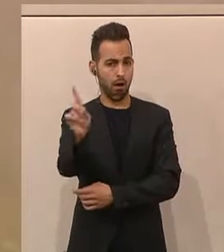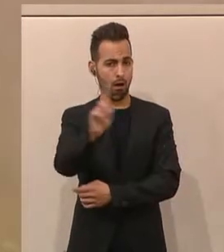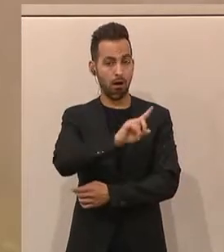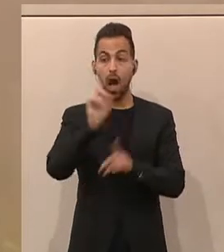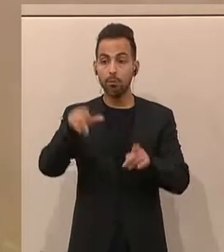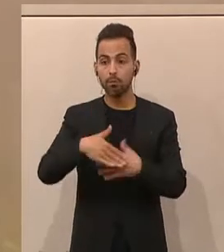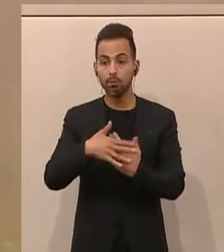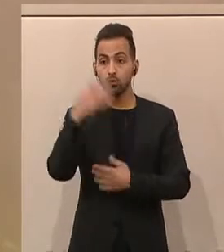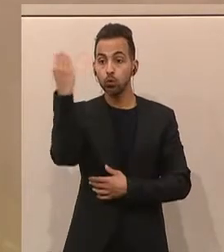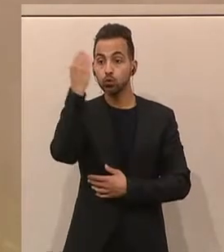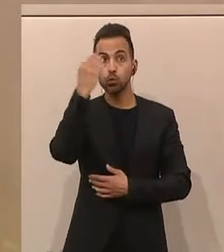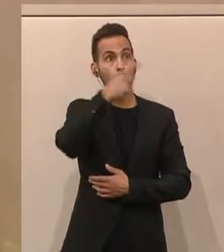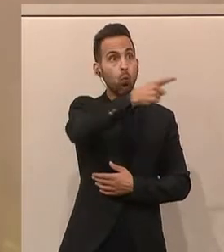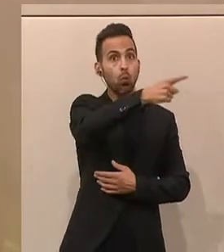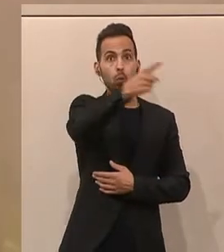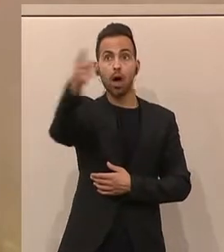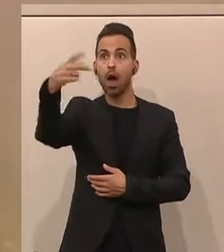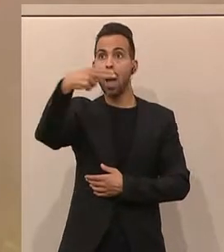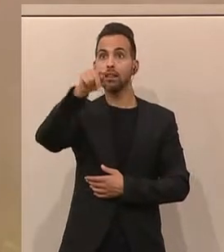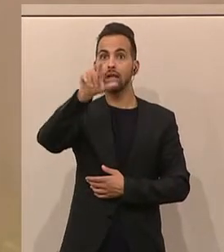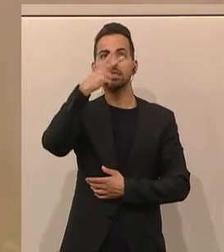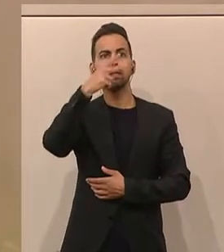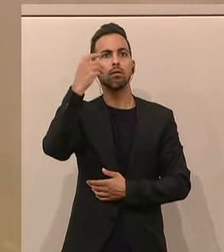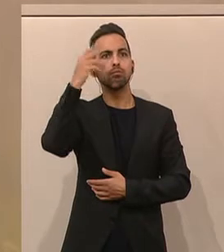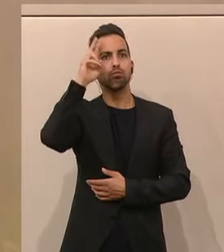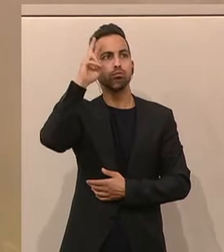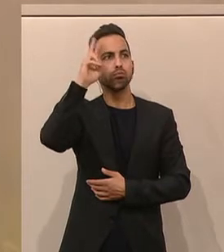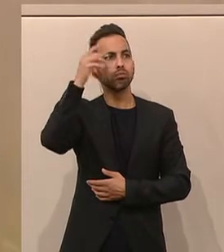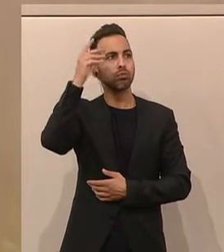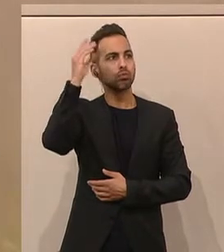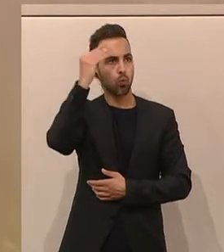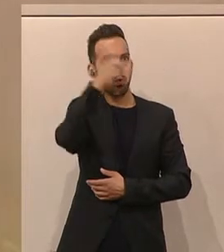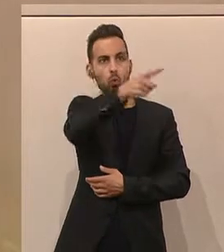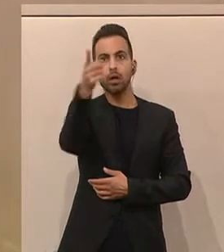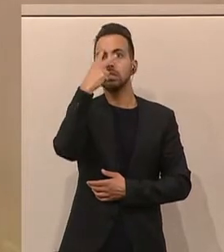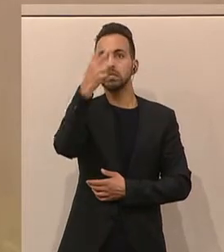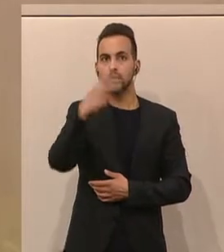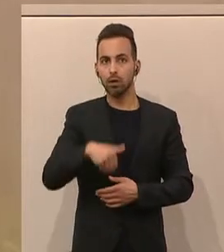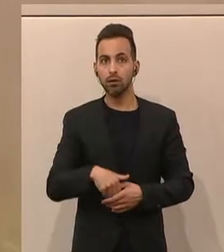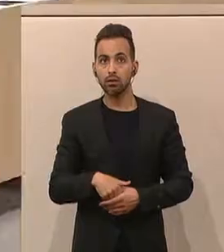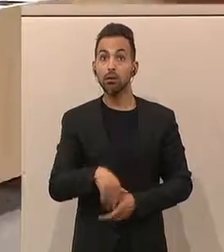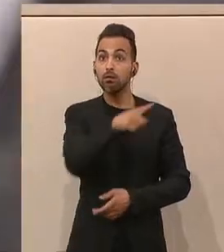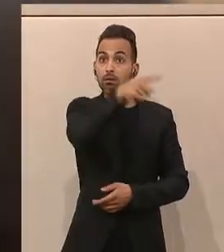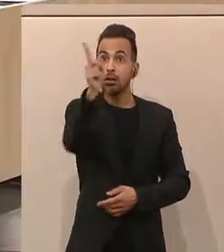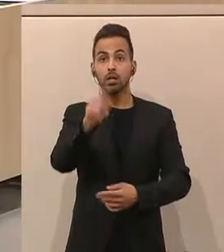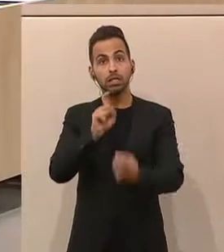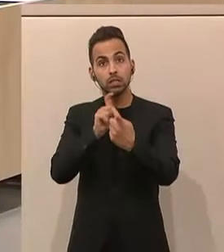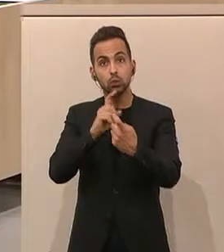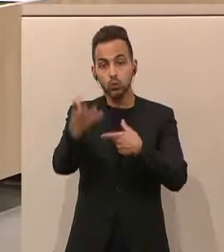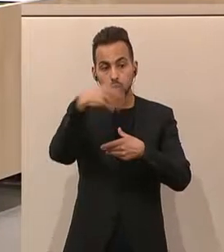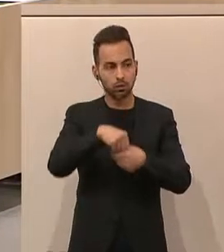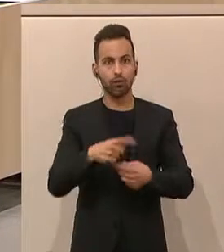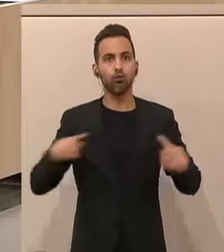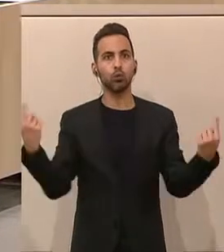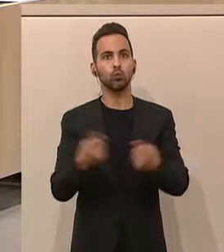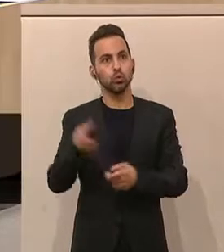und Schüler denke, die hier sind von der HTL, in dem Fall Schüler, soweit ich sehen kann, dann ist der Diskurs mit euch auch eine Zukunftsfrage und